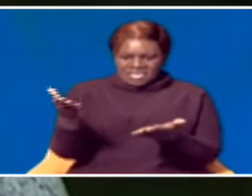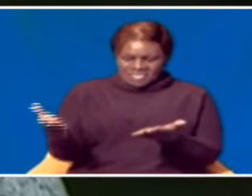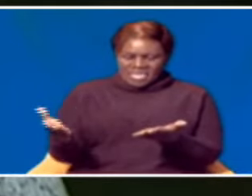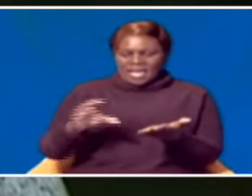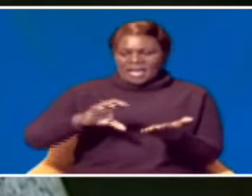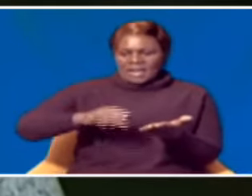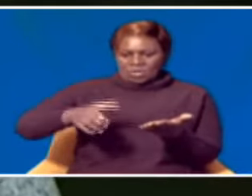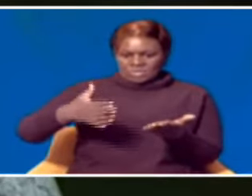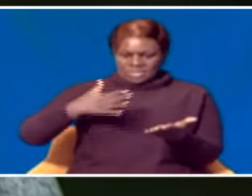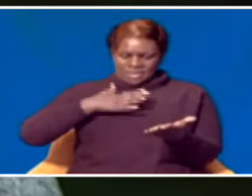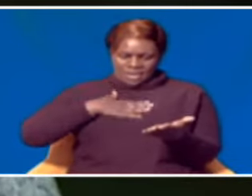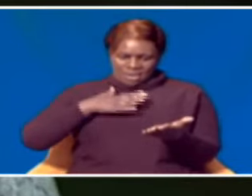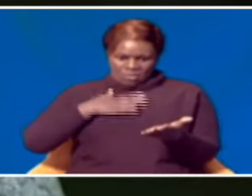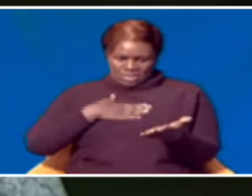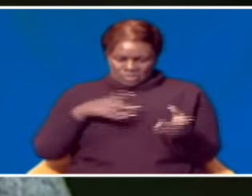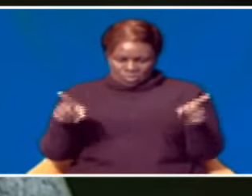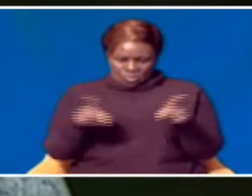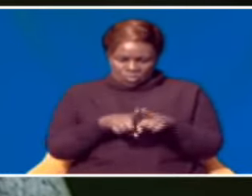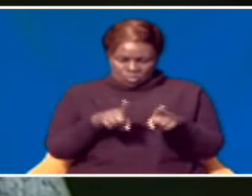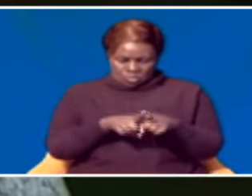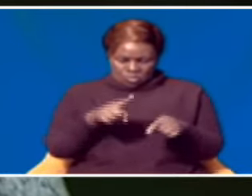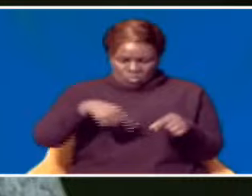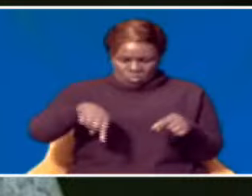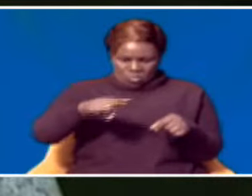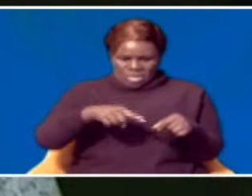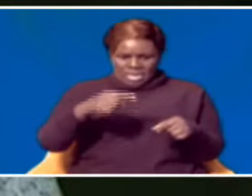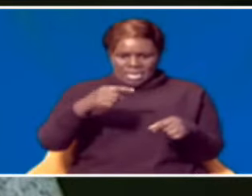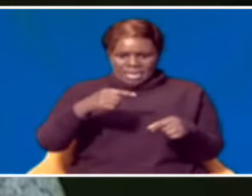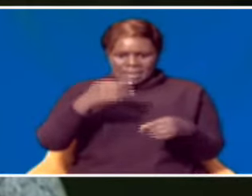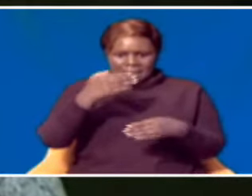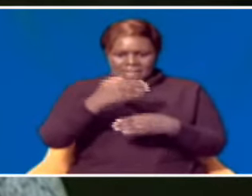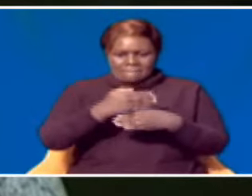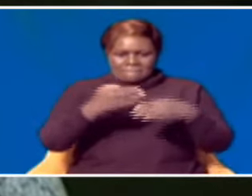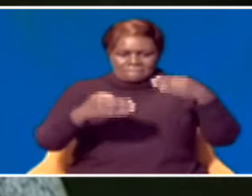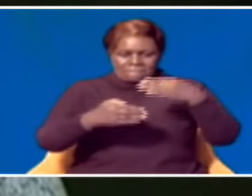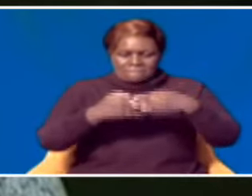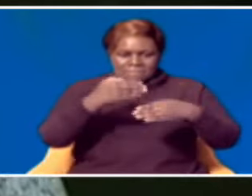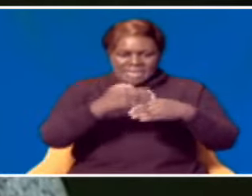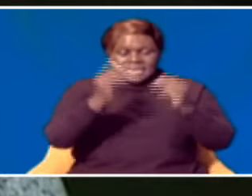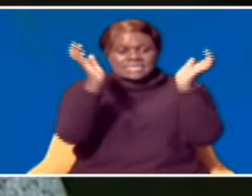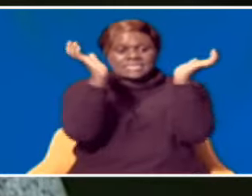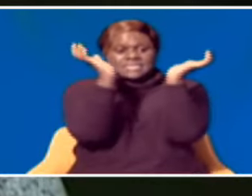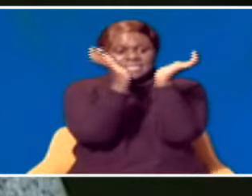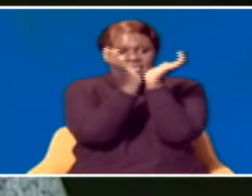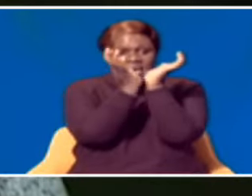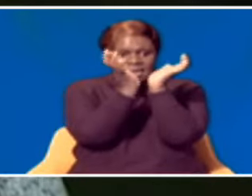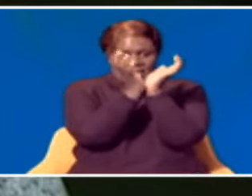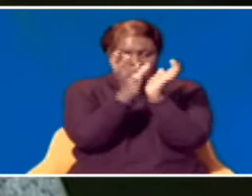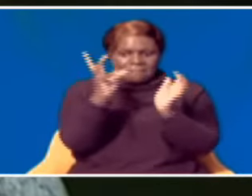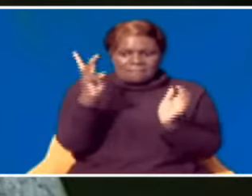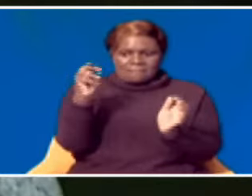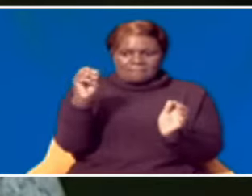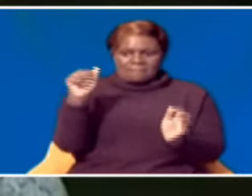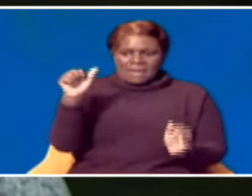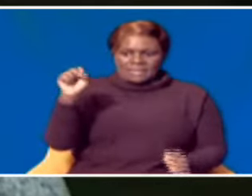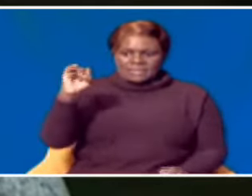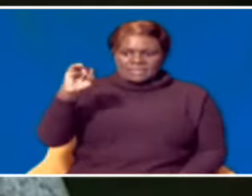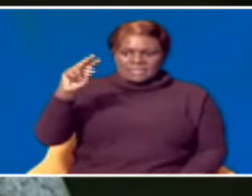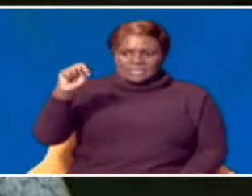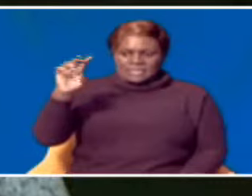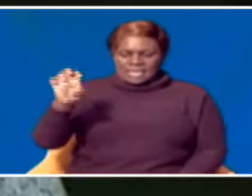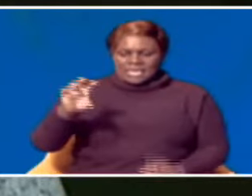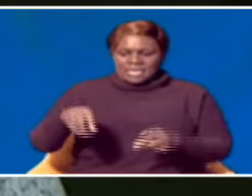katika kaunti yetu. Tumekuwa tunajengewa stadium ya Masinde Muliro, hiyo